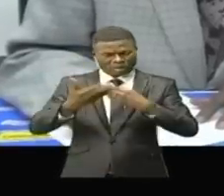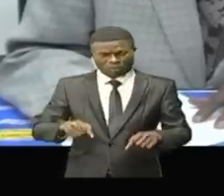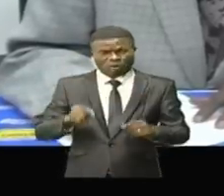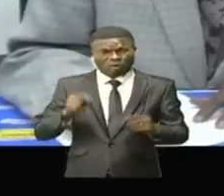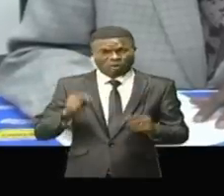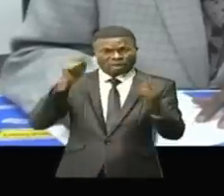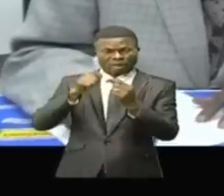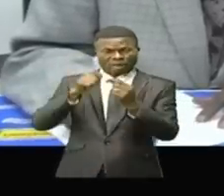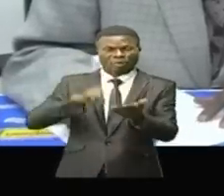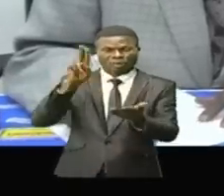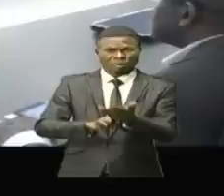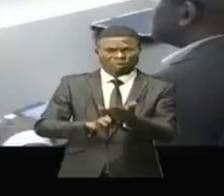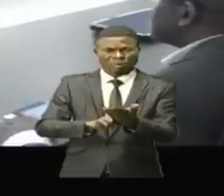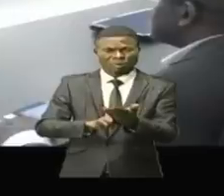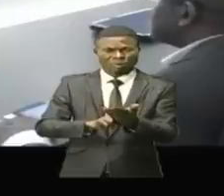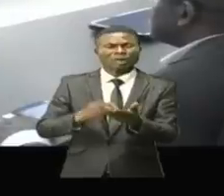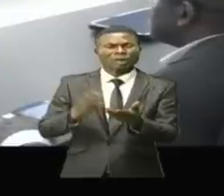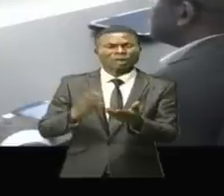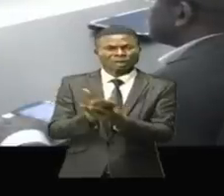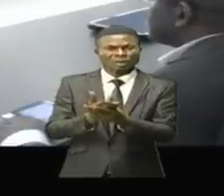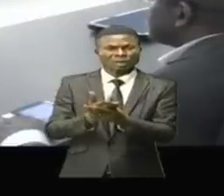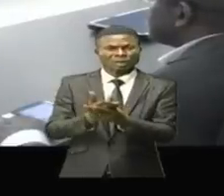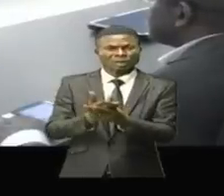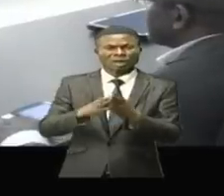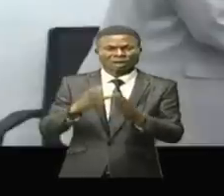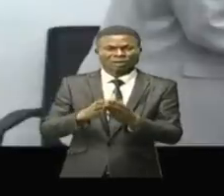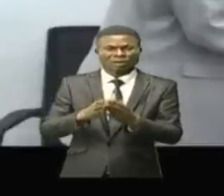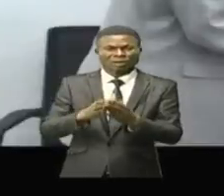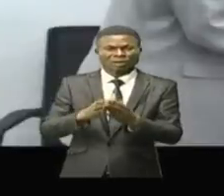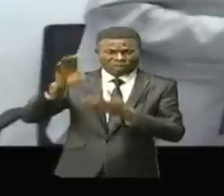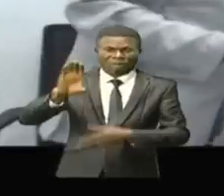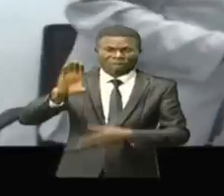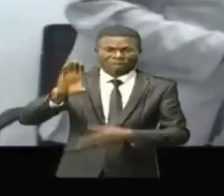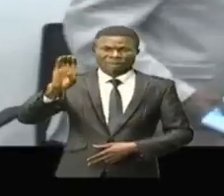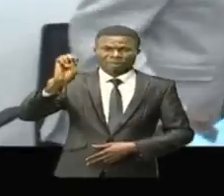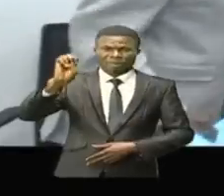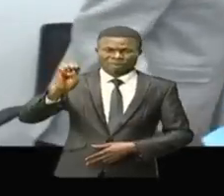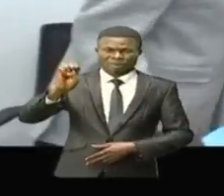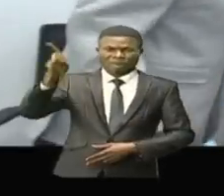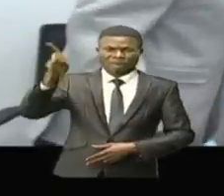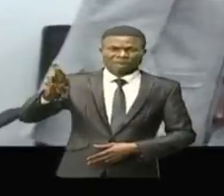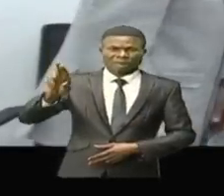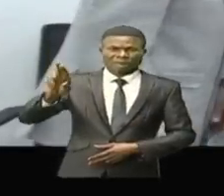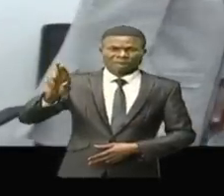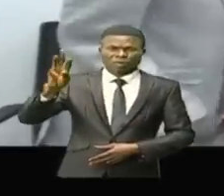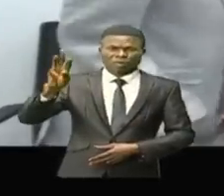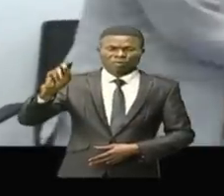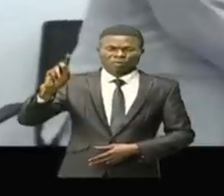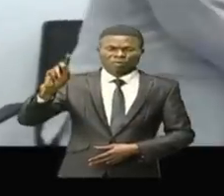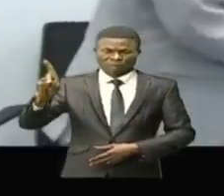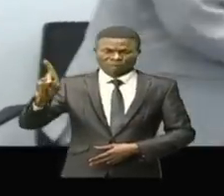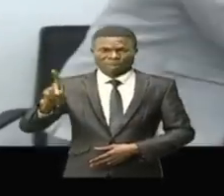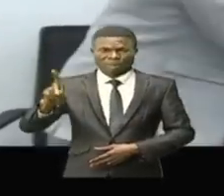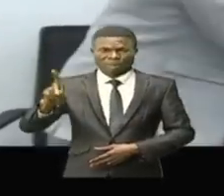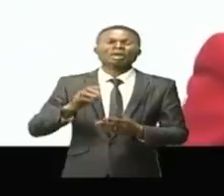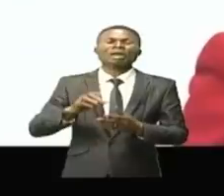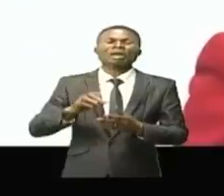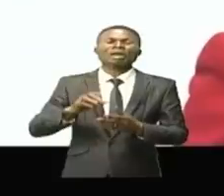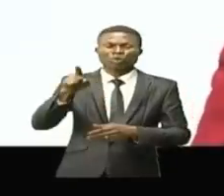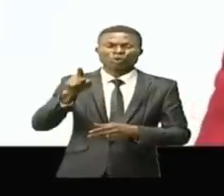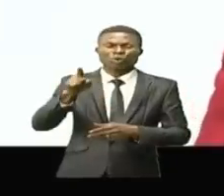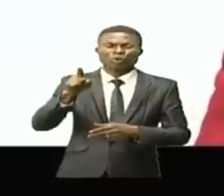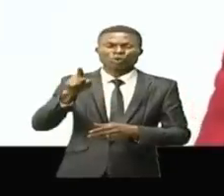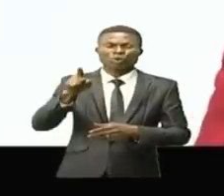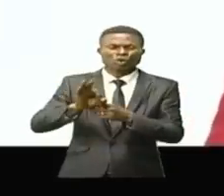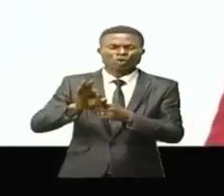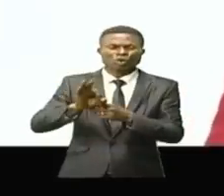signature du protocole d'accord avec l'Université du CEPROMAD. Dans l'exercice de son mandat, WIMI a formé plus de